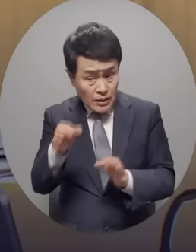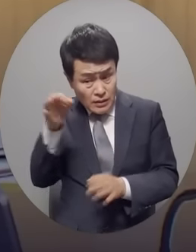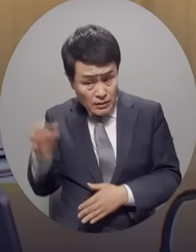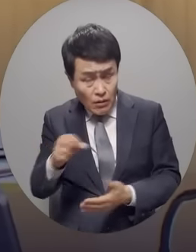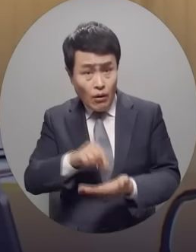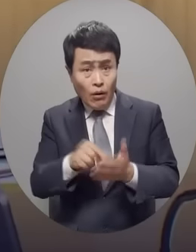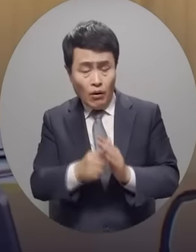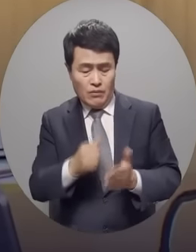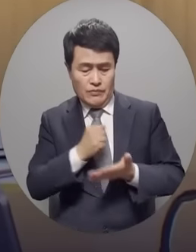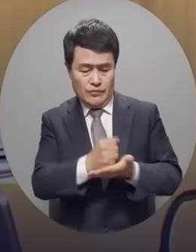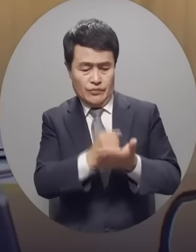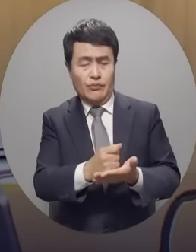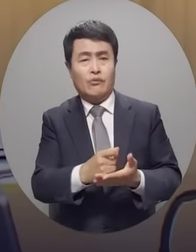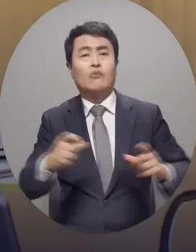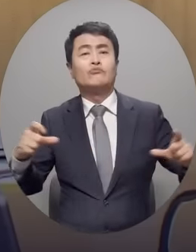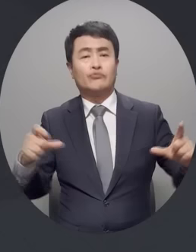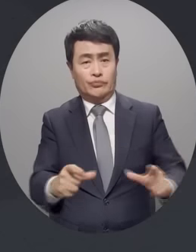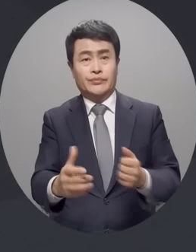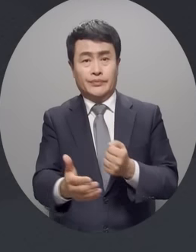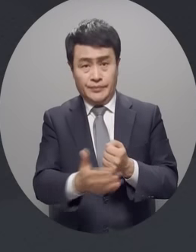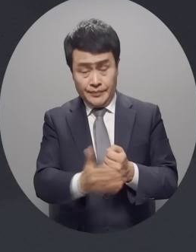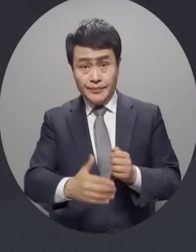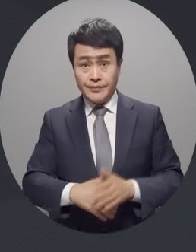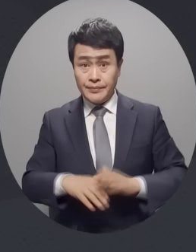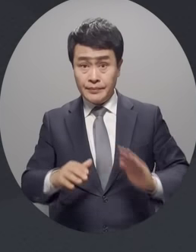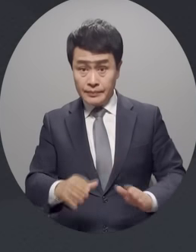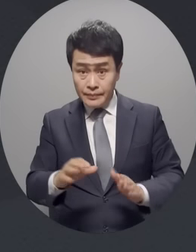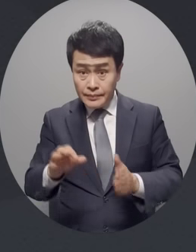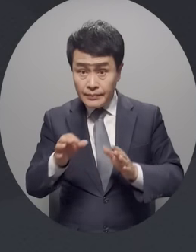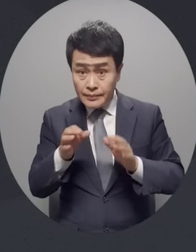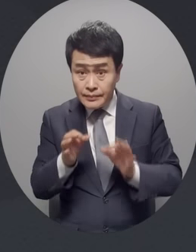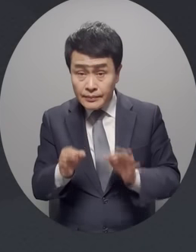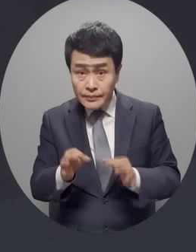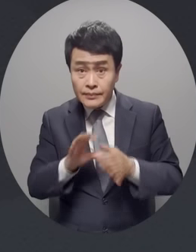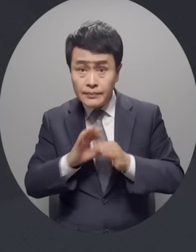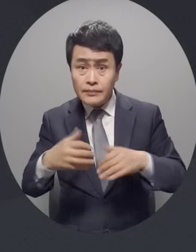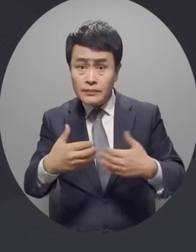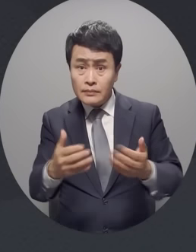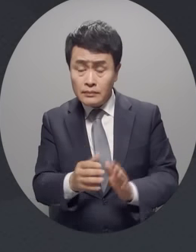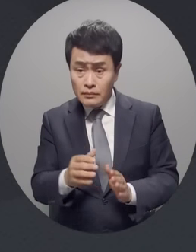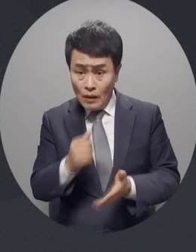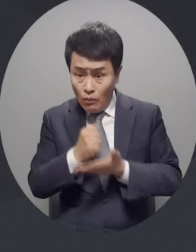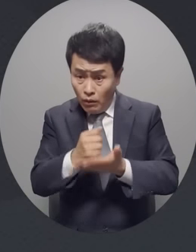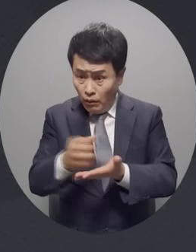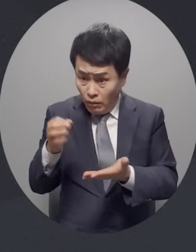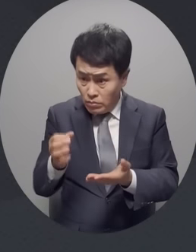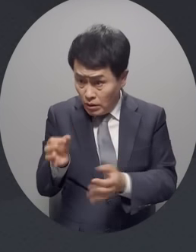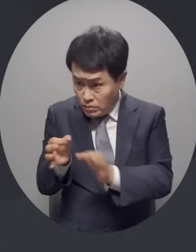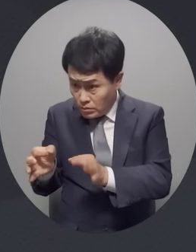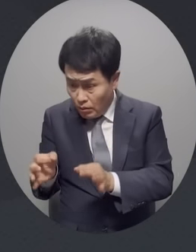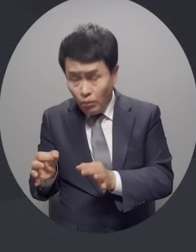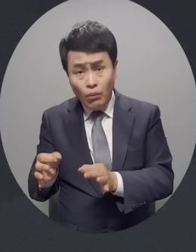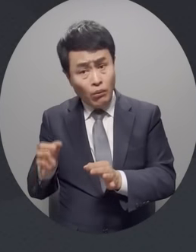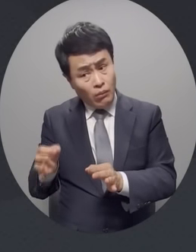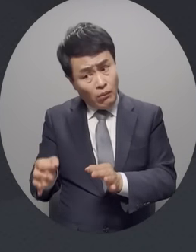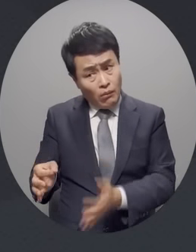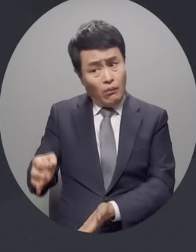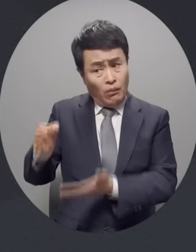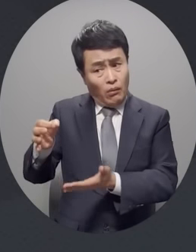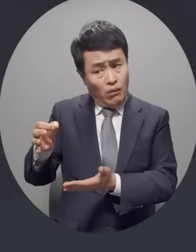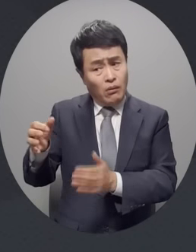예적금 금리를 낮추고 있기 때문입니다. 한 시중은행 관계자는 예금금리가 시장금리에 비해 다소 높은 수준이었던